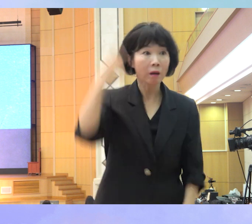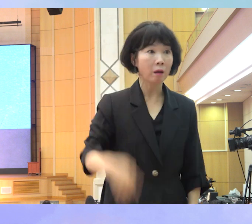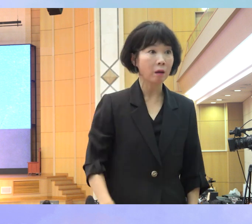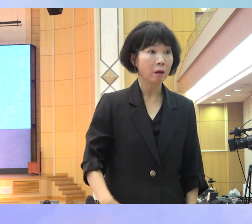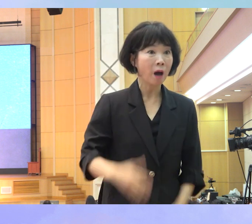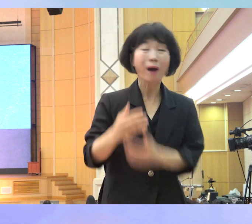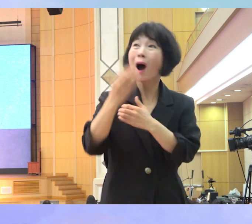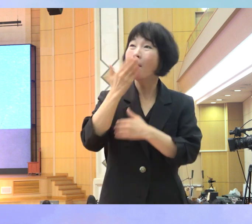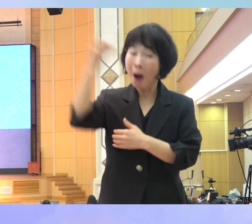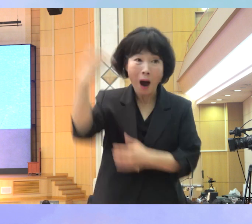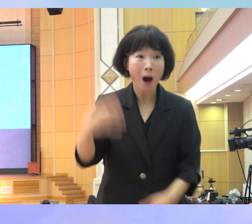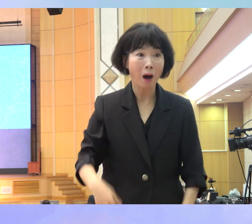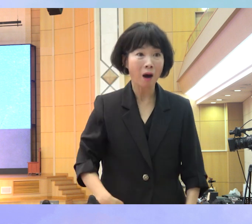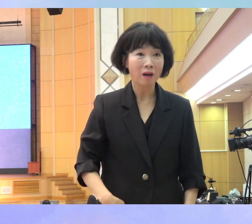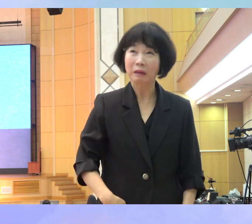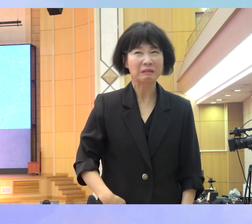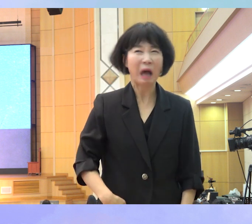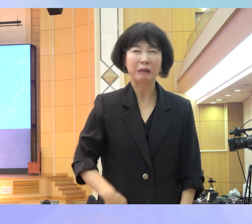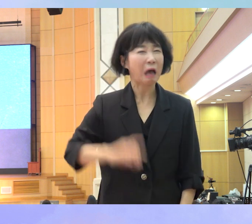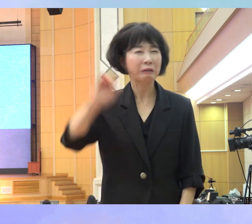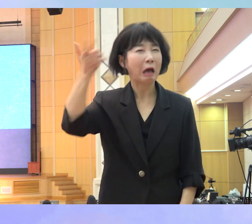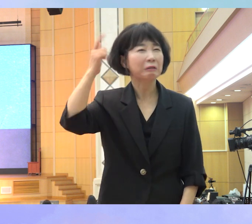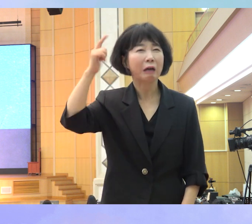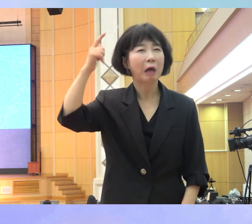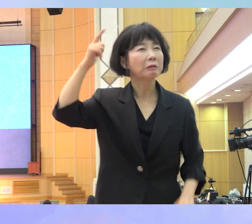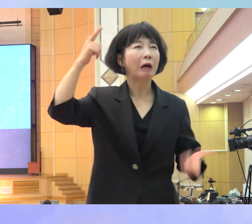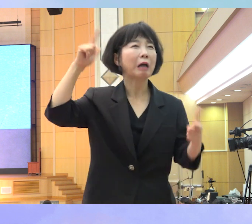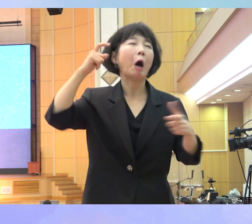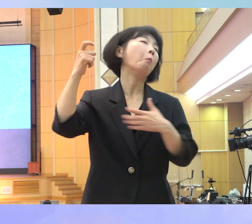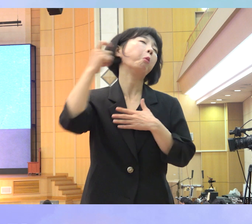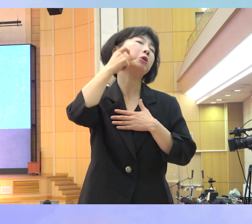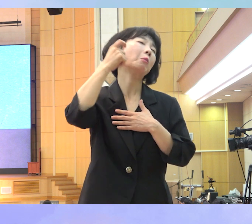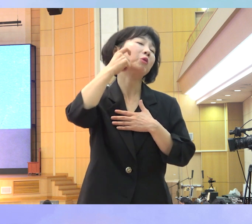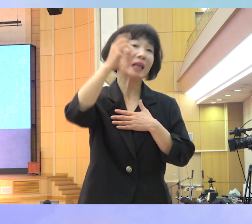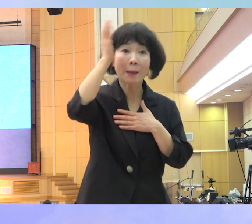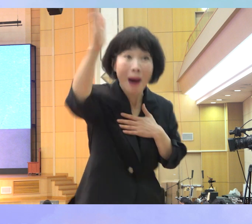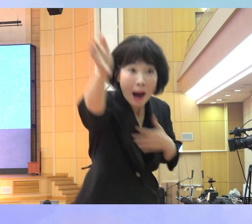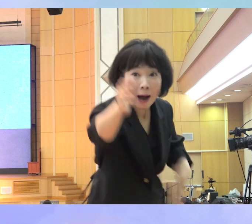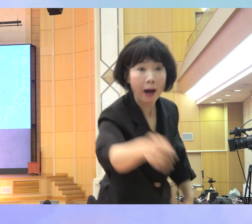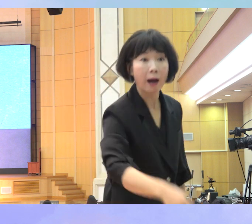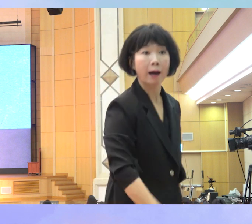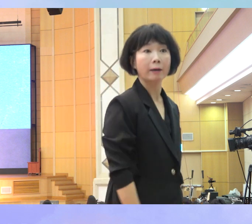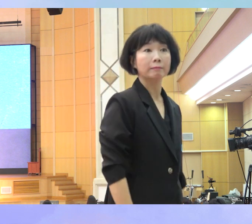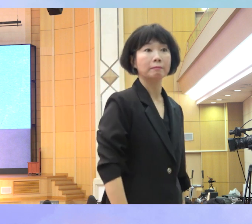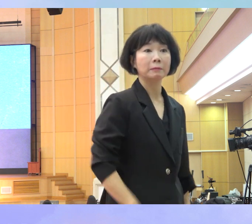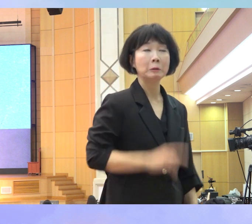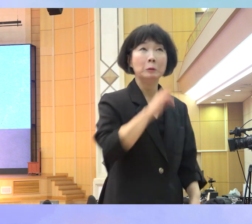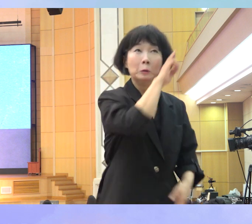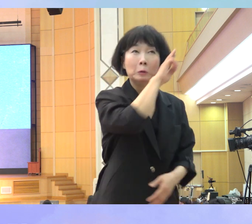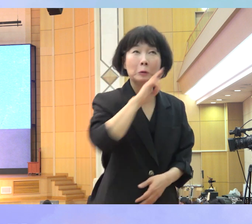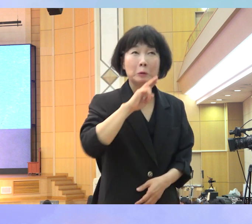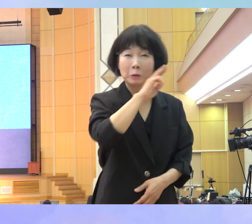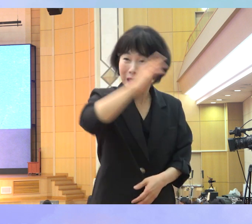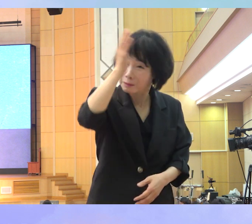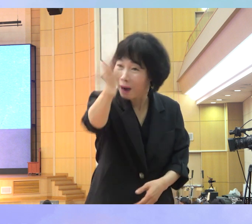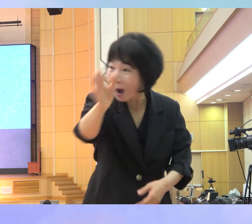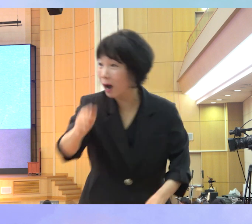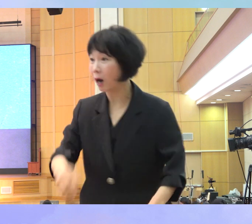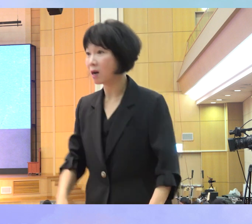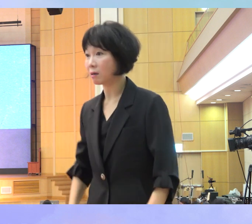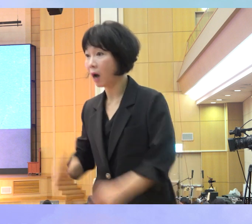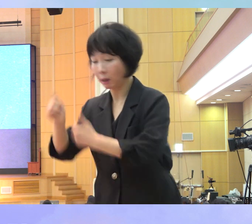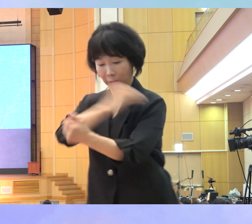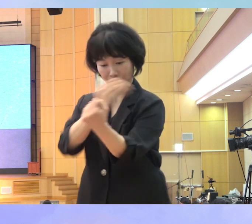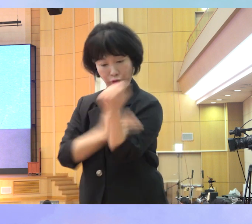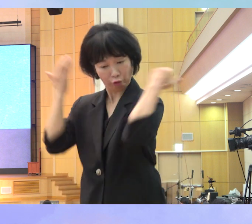나의 능력 주 하나님. 할렐루야. 의심하지 말라 하시고 물결이를 걸라 하시네. 능력